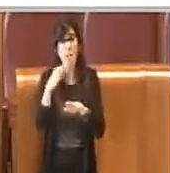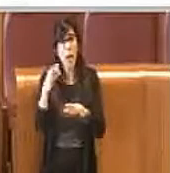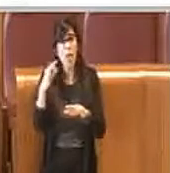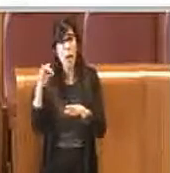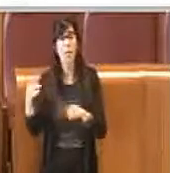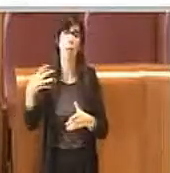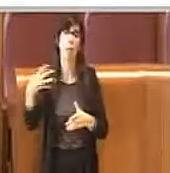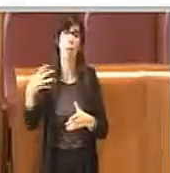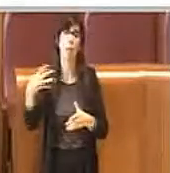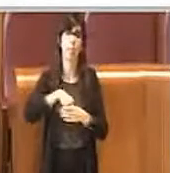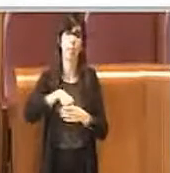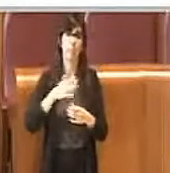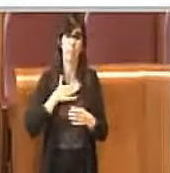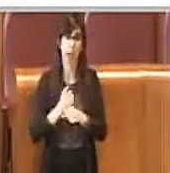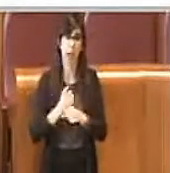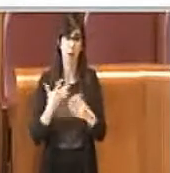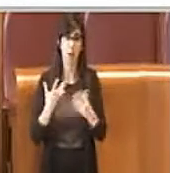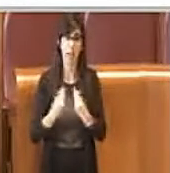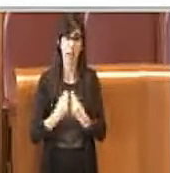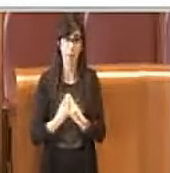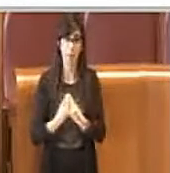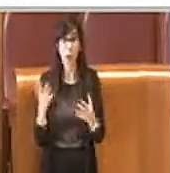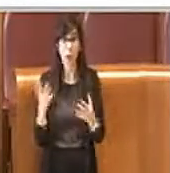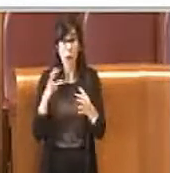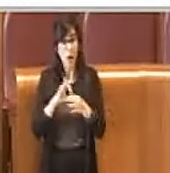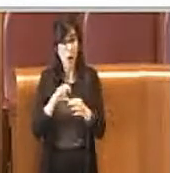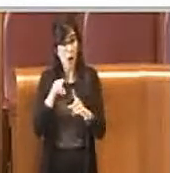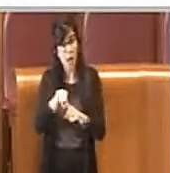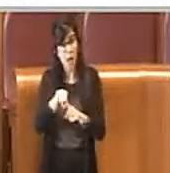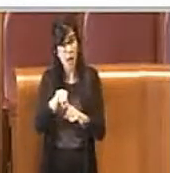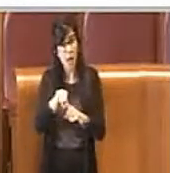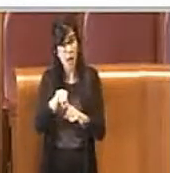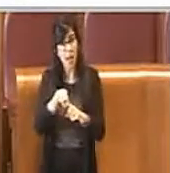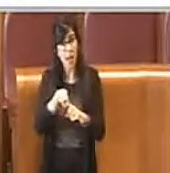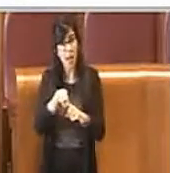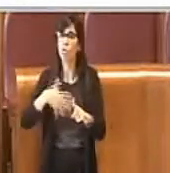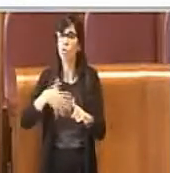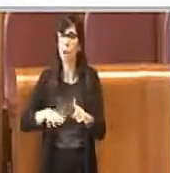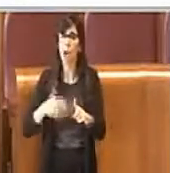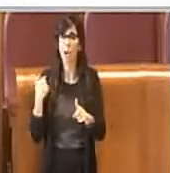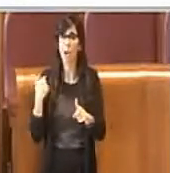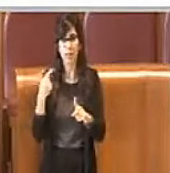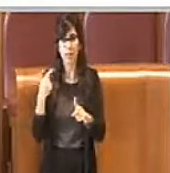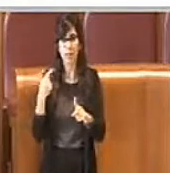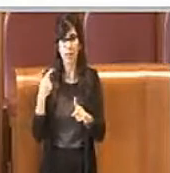proposito, recentemente abbiamo finalmente avviato quel processo